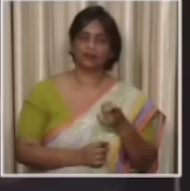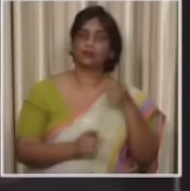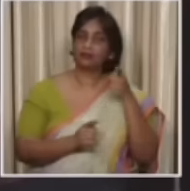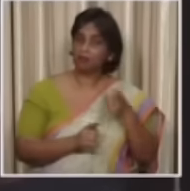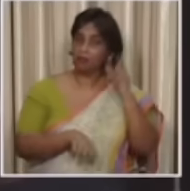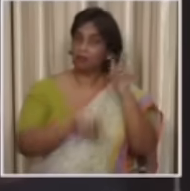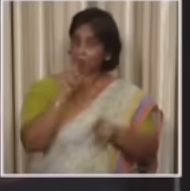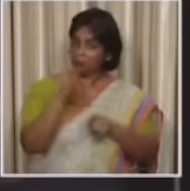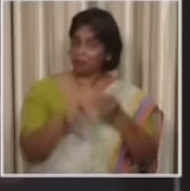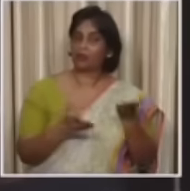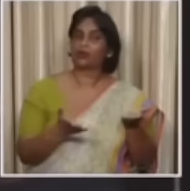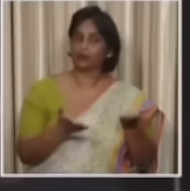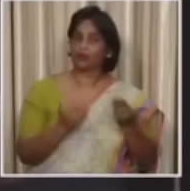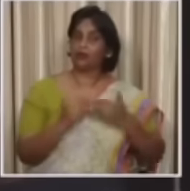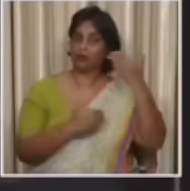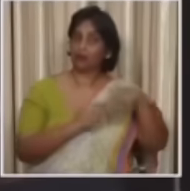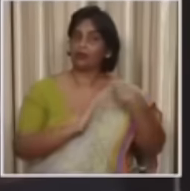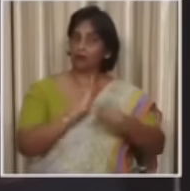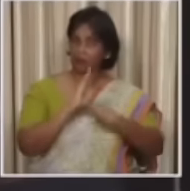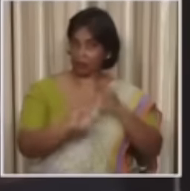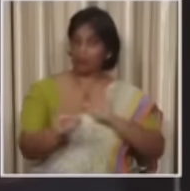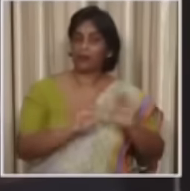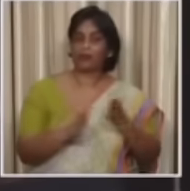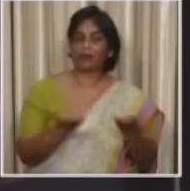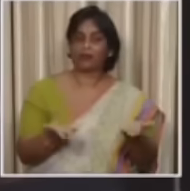අයද ඊළඟ රට පාලනය කරන්න යන්නේ.